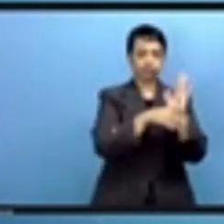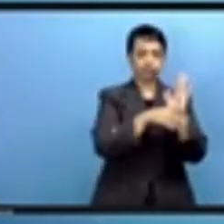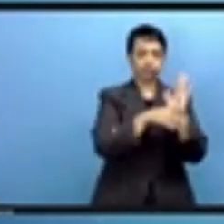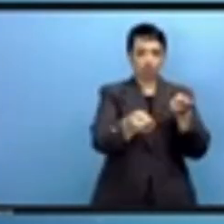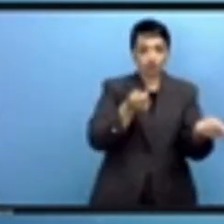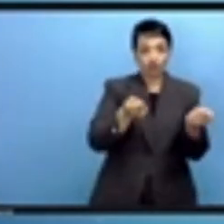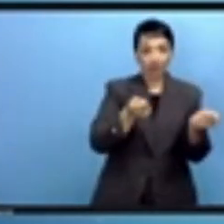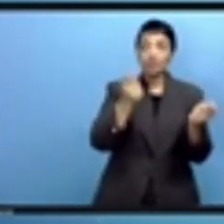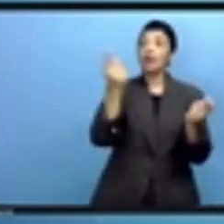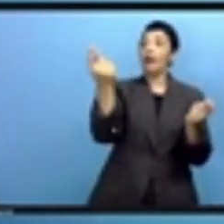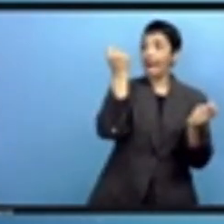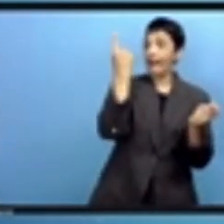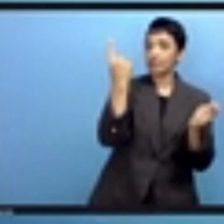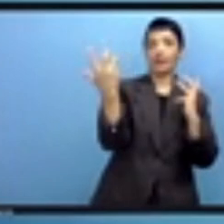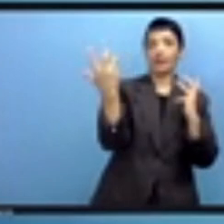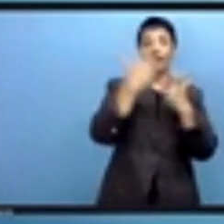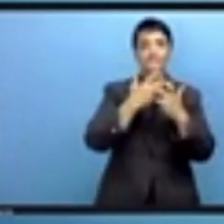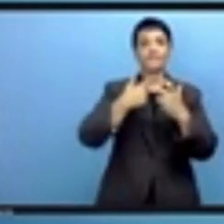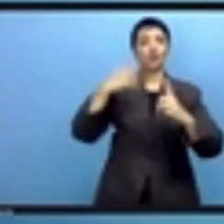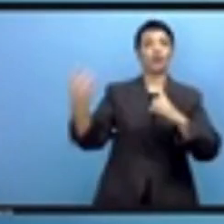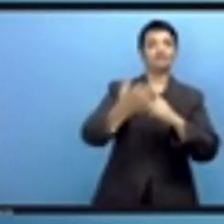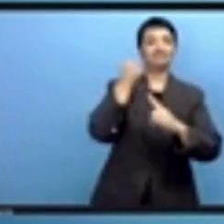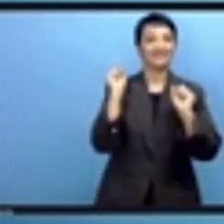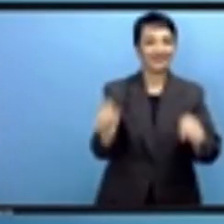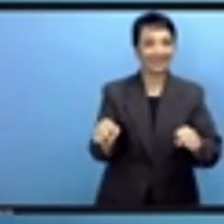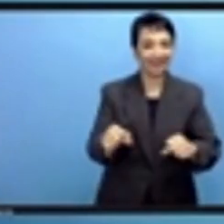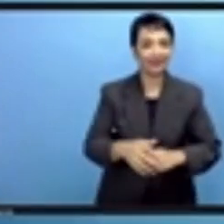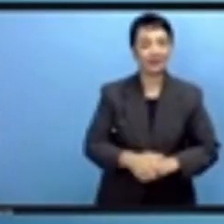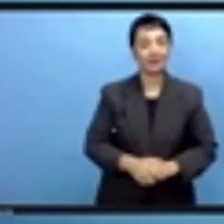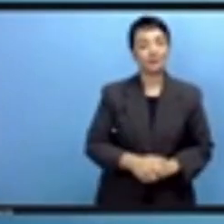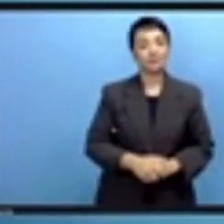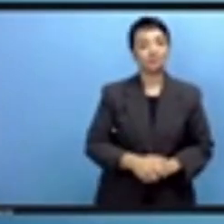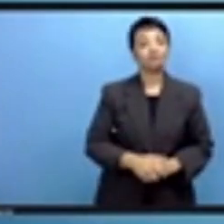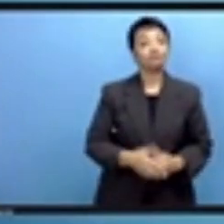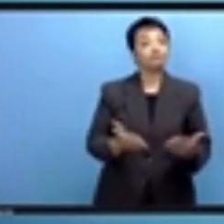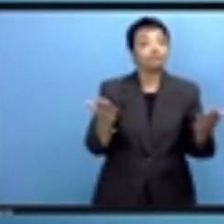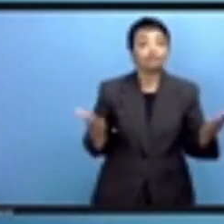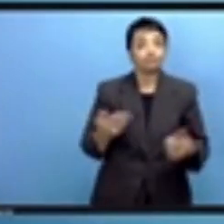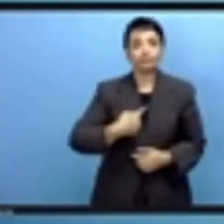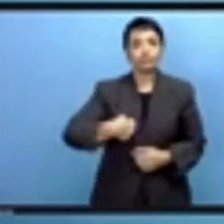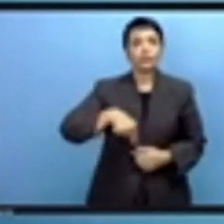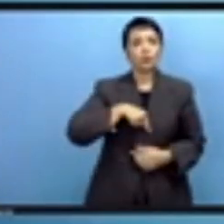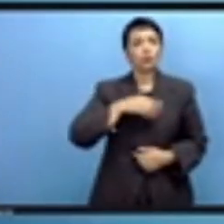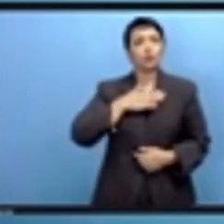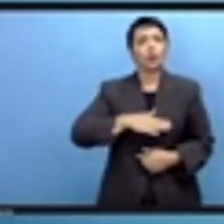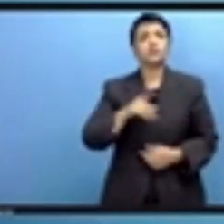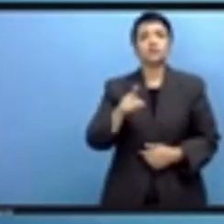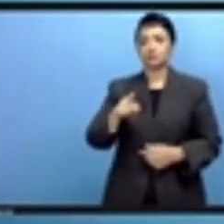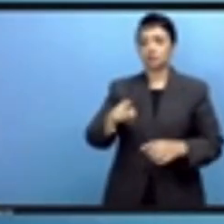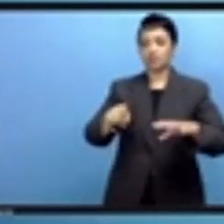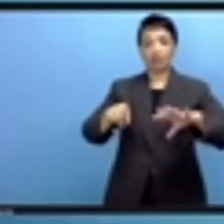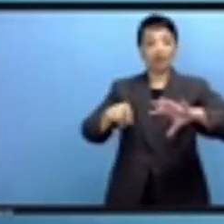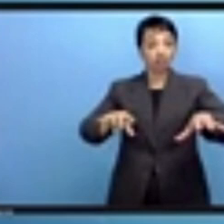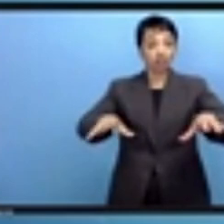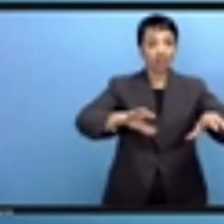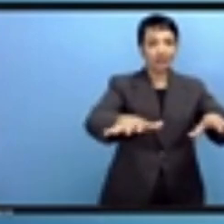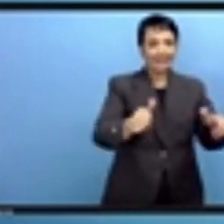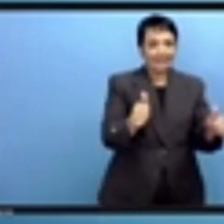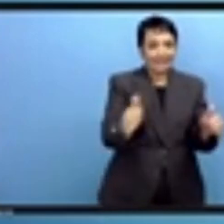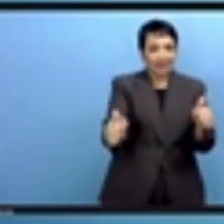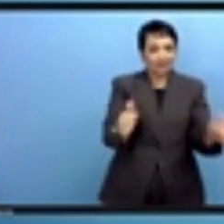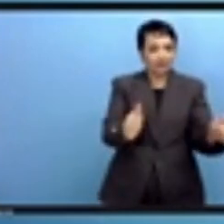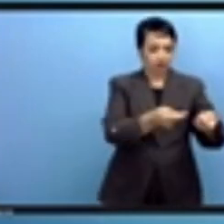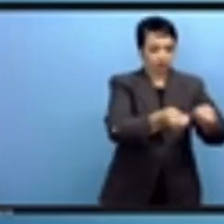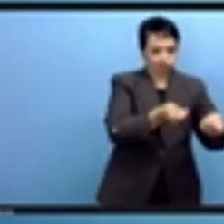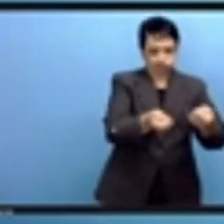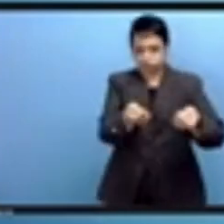台需要能够为全球的这个社会造福，满足履行我们的这个监